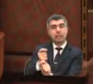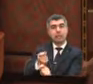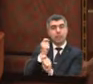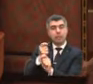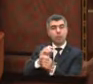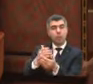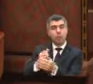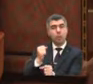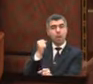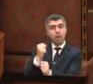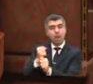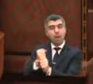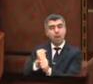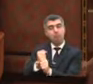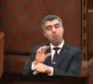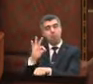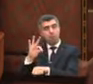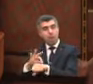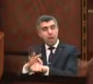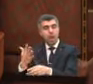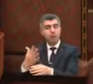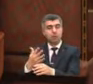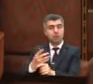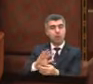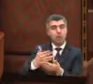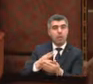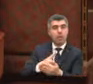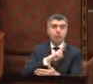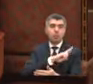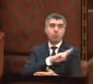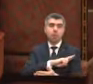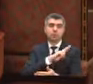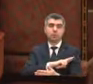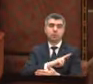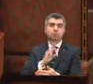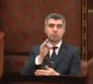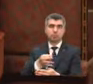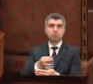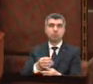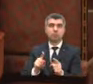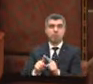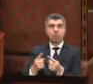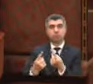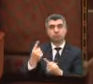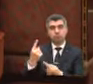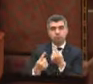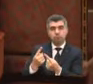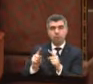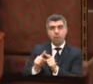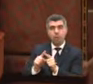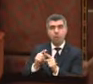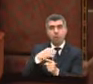الشغل على جميع البحاره بما فيهم الصيادين التقليديين، وكاين كذلك تخفيف من الاضرار السلبيه لهجمات السمك ديال